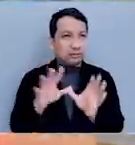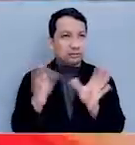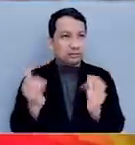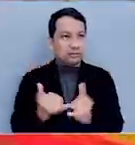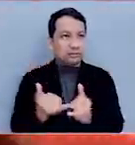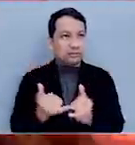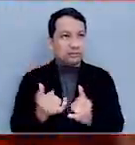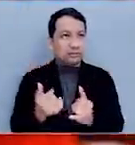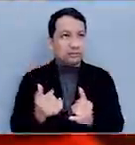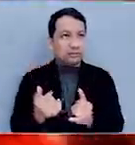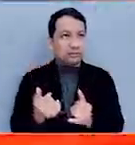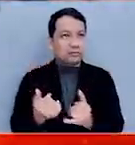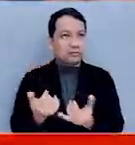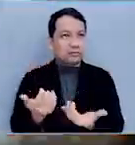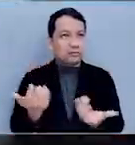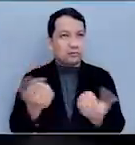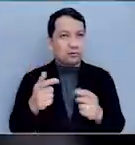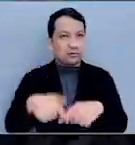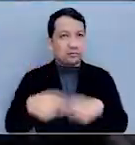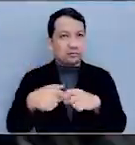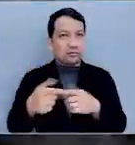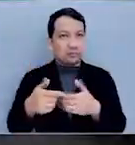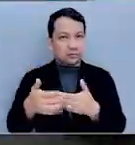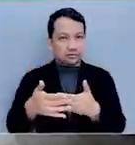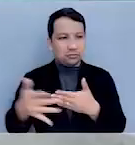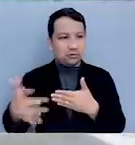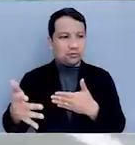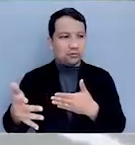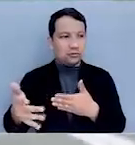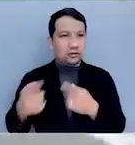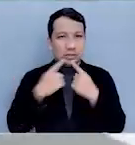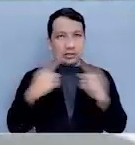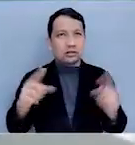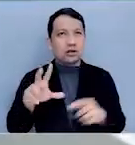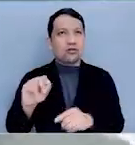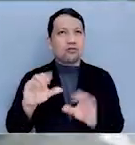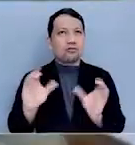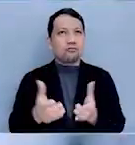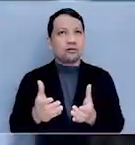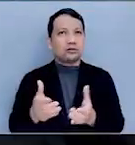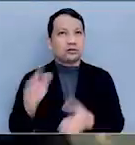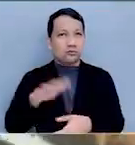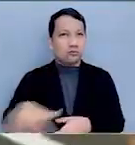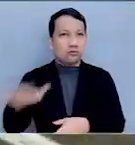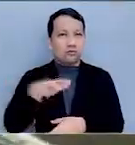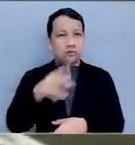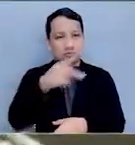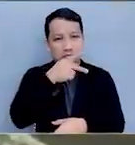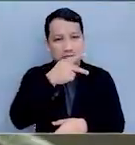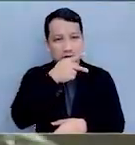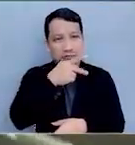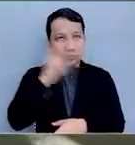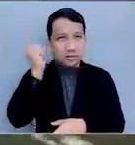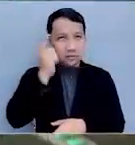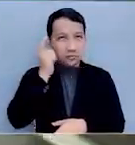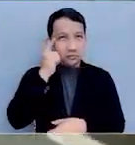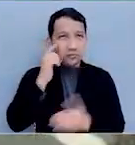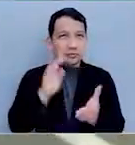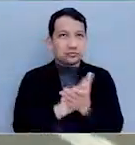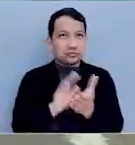pasok. Pero kinalaunan, idereklara ng walang pasok sa lahat ng antas, papapribado o papublikong